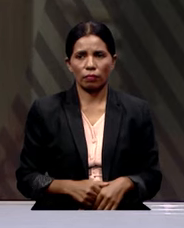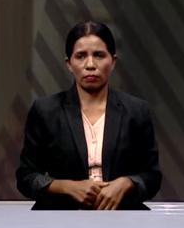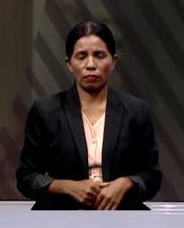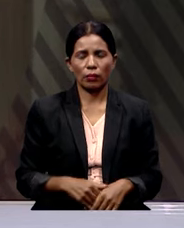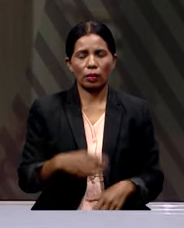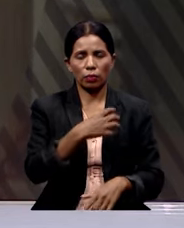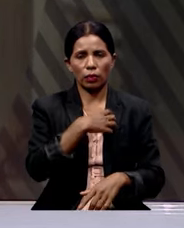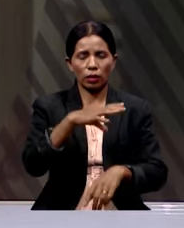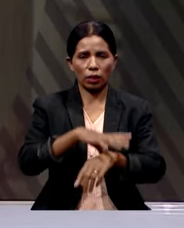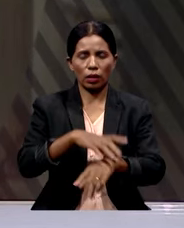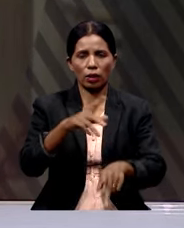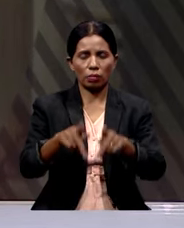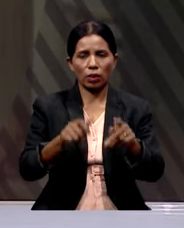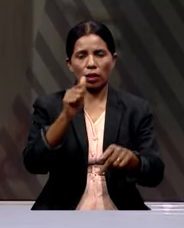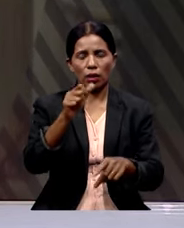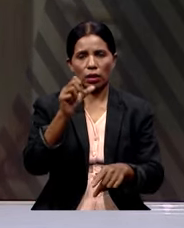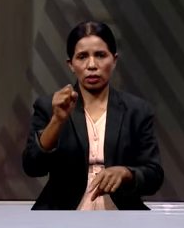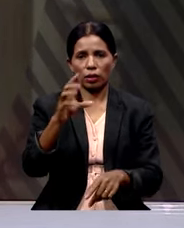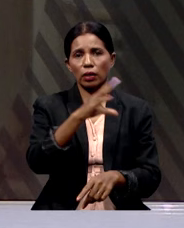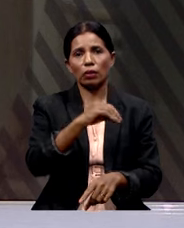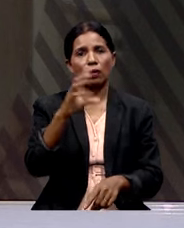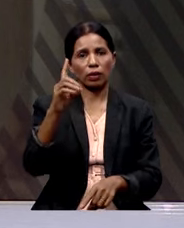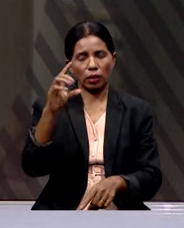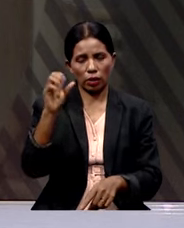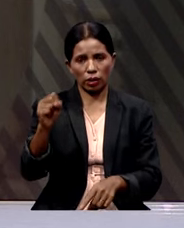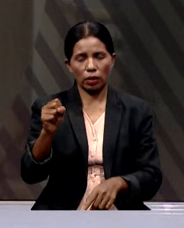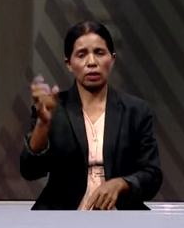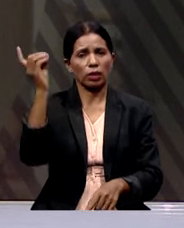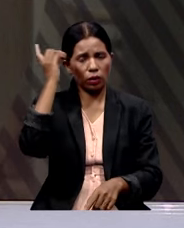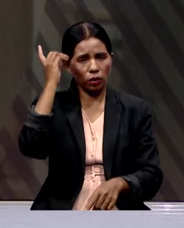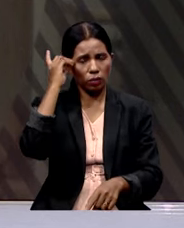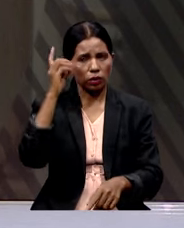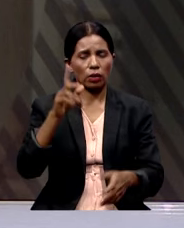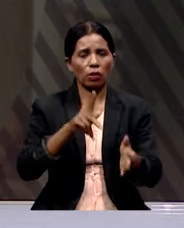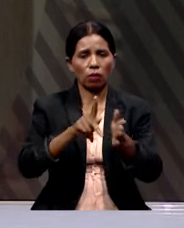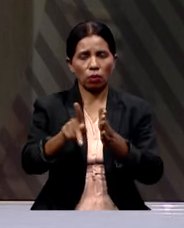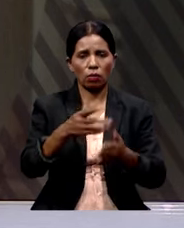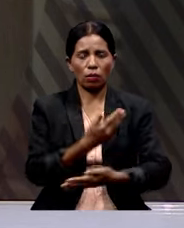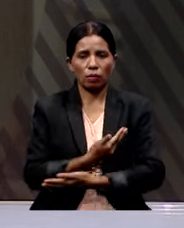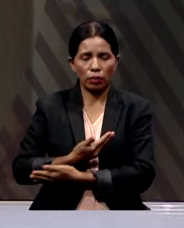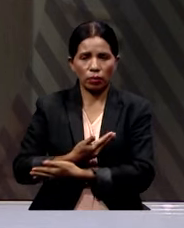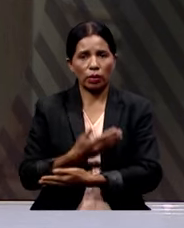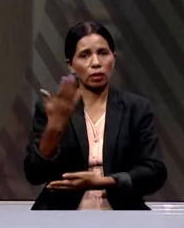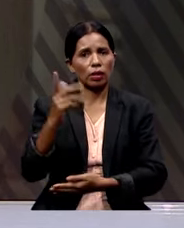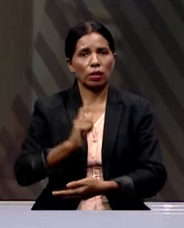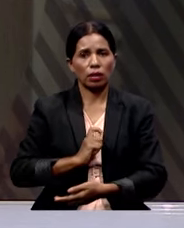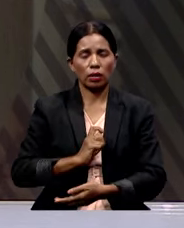Penitele captura suspeito AS no DS, tam desconfia o bebê e a tacetolo.